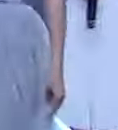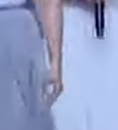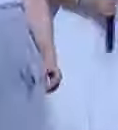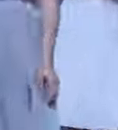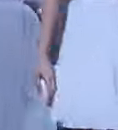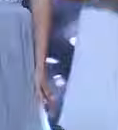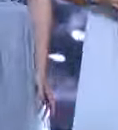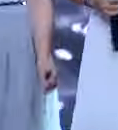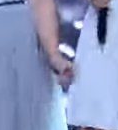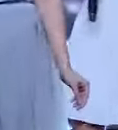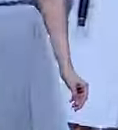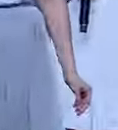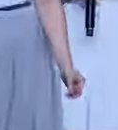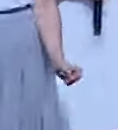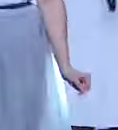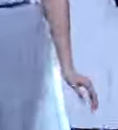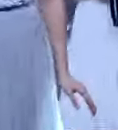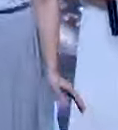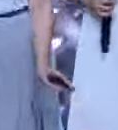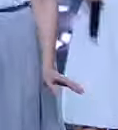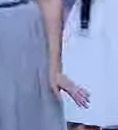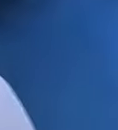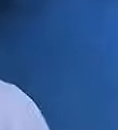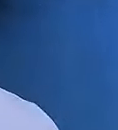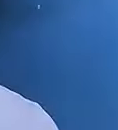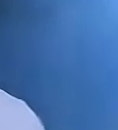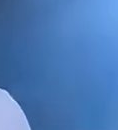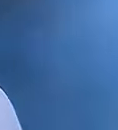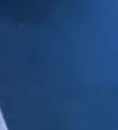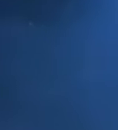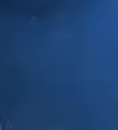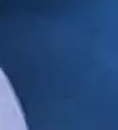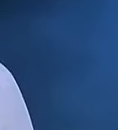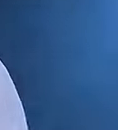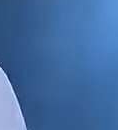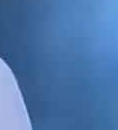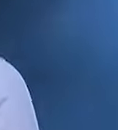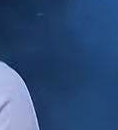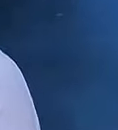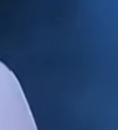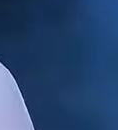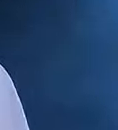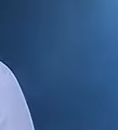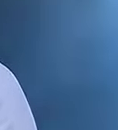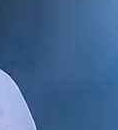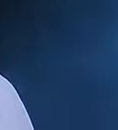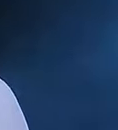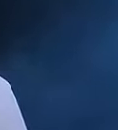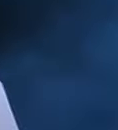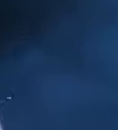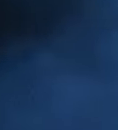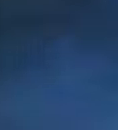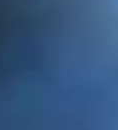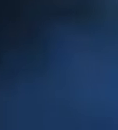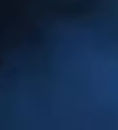bez strachu biegnij w letni deszcz. Naucz się u innych budzić śmiech, odwaga przecież